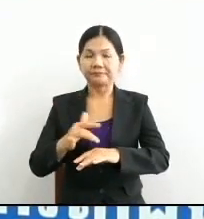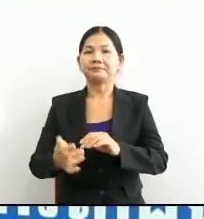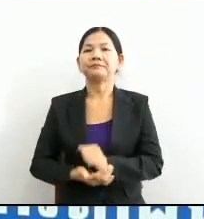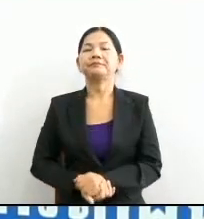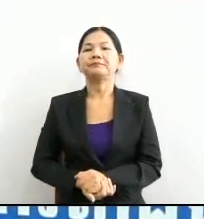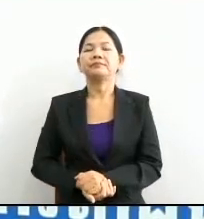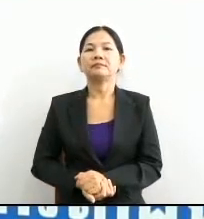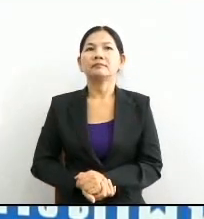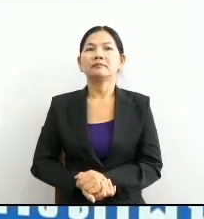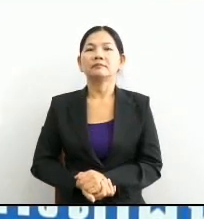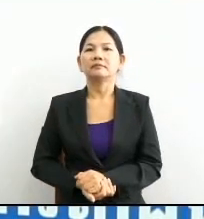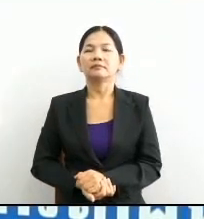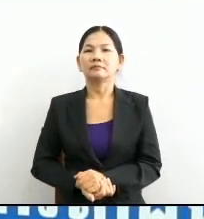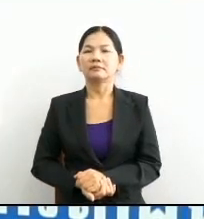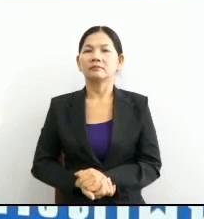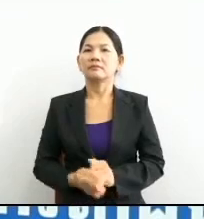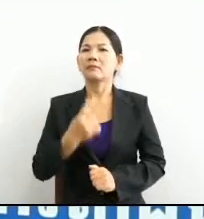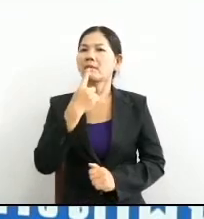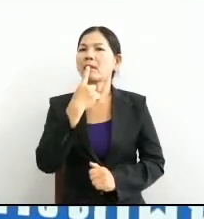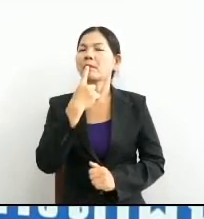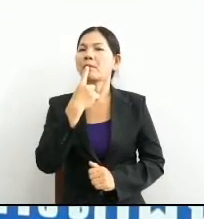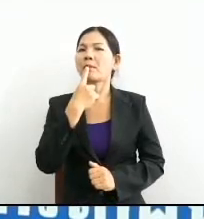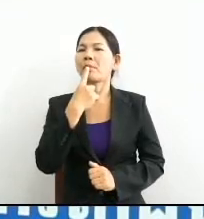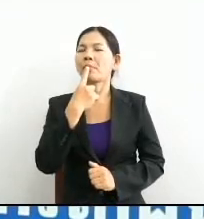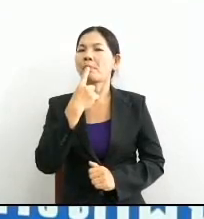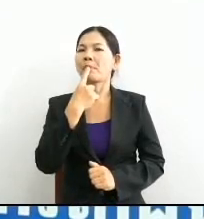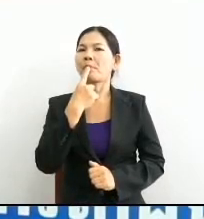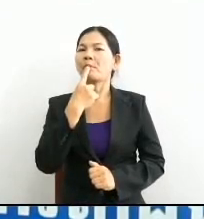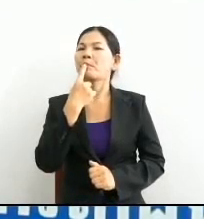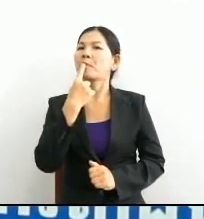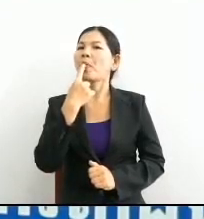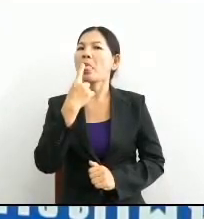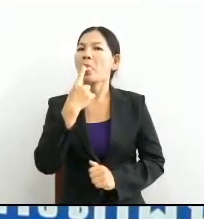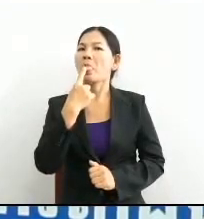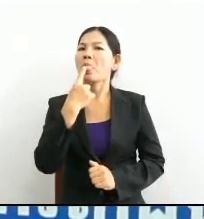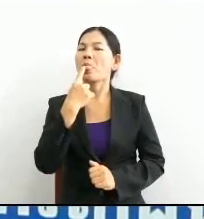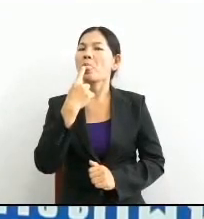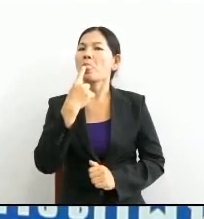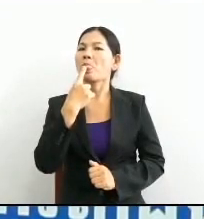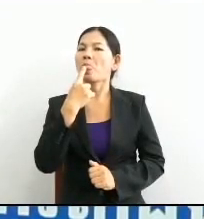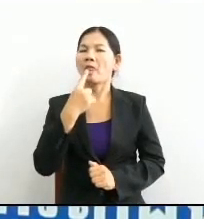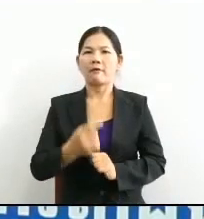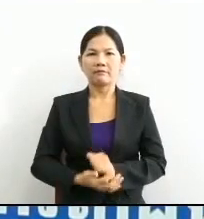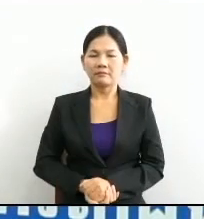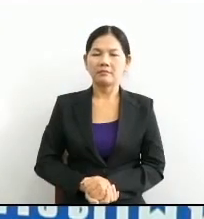đài ba nâng chi bà hà chi bà hà này kế cứ ẩn đạt nó con nhé chà chi bà